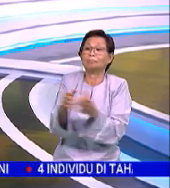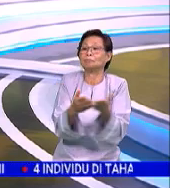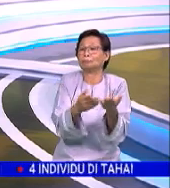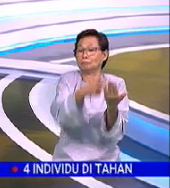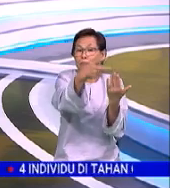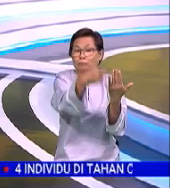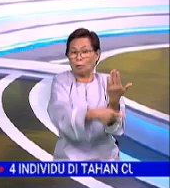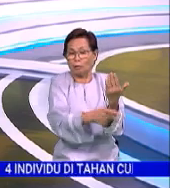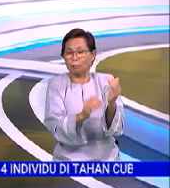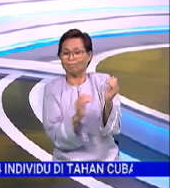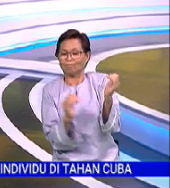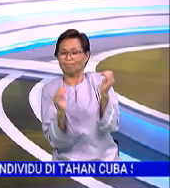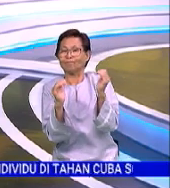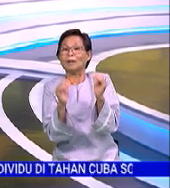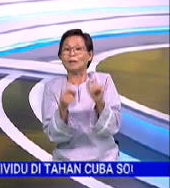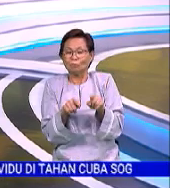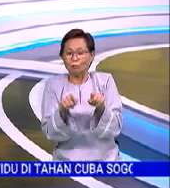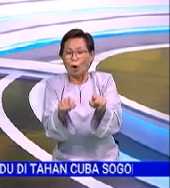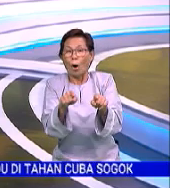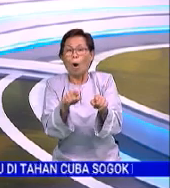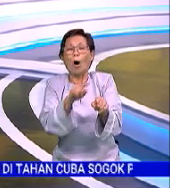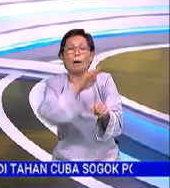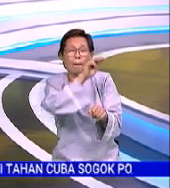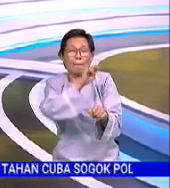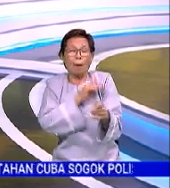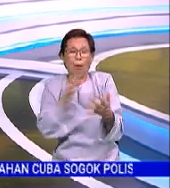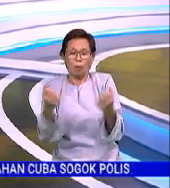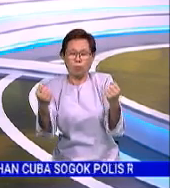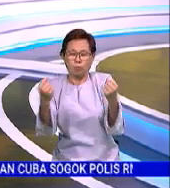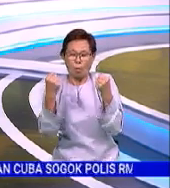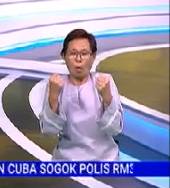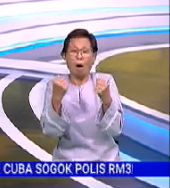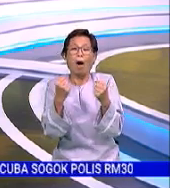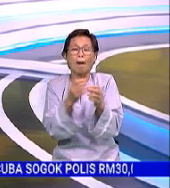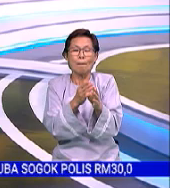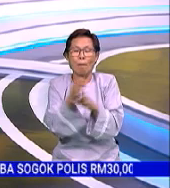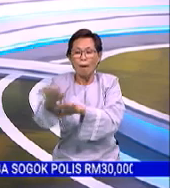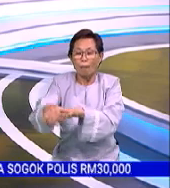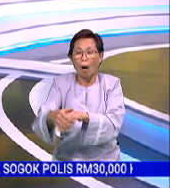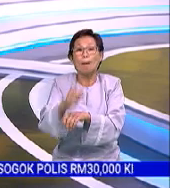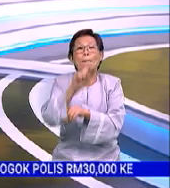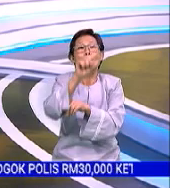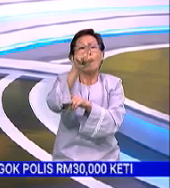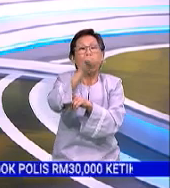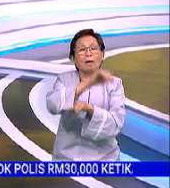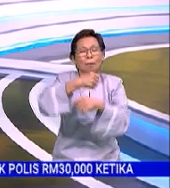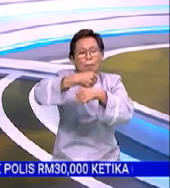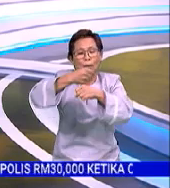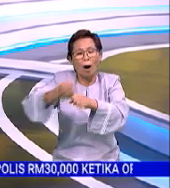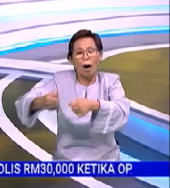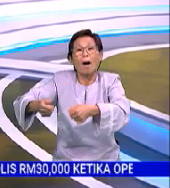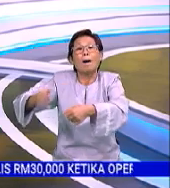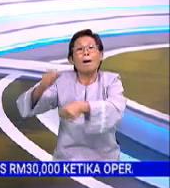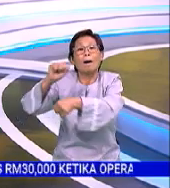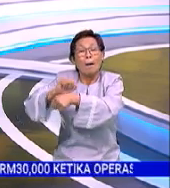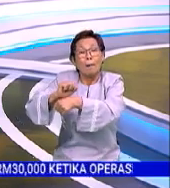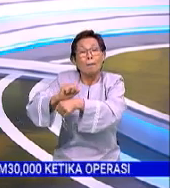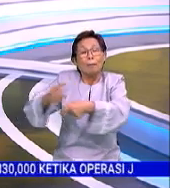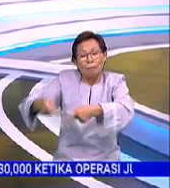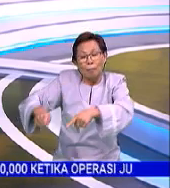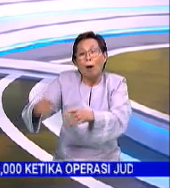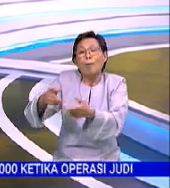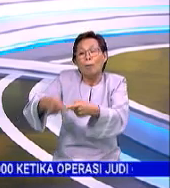tersebut sejajar hasrat kementerian untuk memperkasa sektor pertanian bernilai tinggi selain mencipta peluang ekonomi kepada